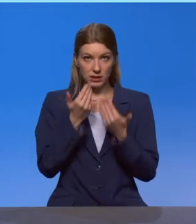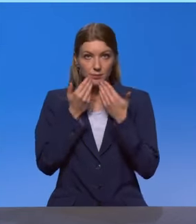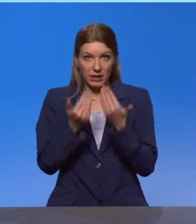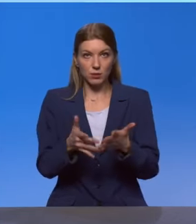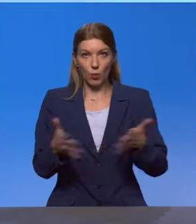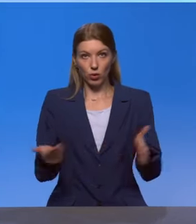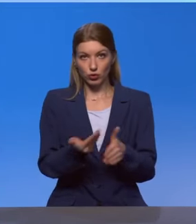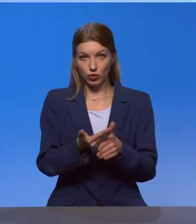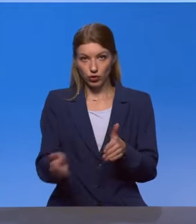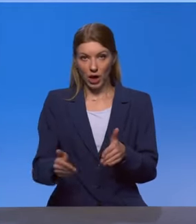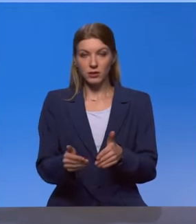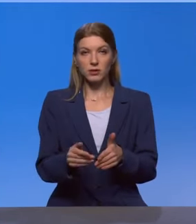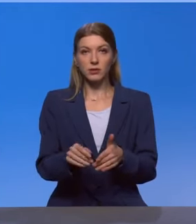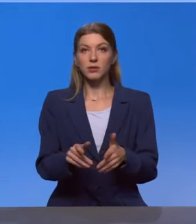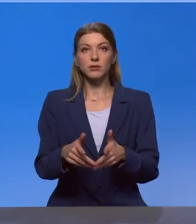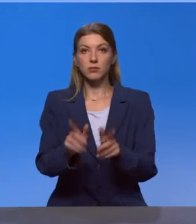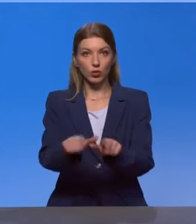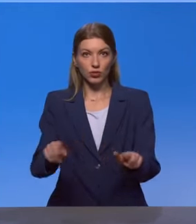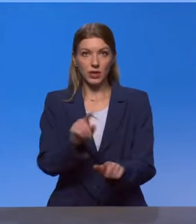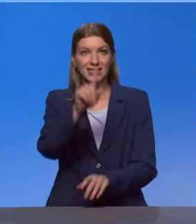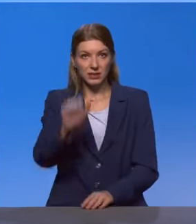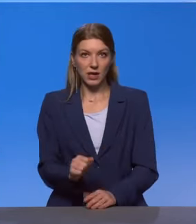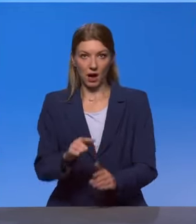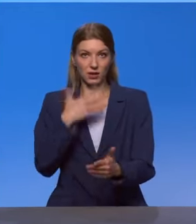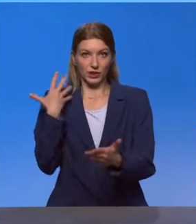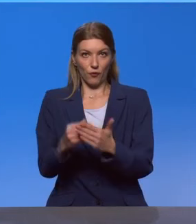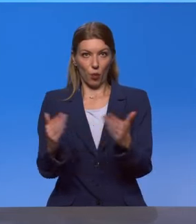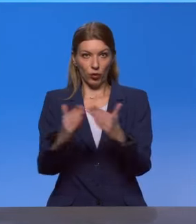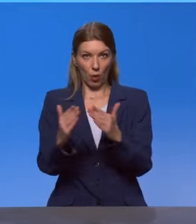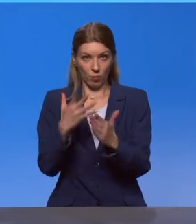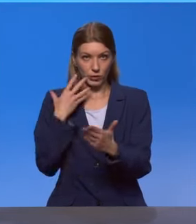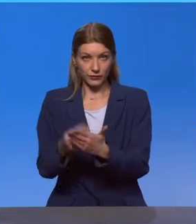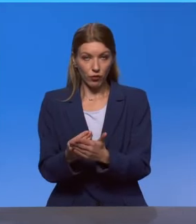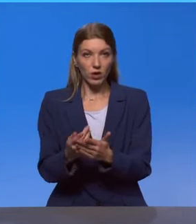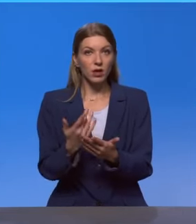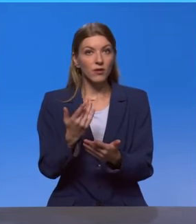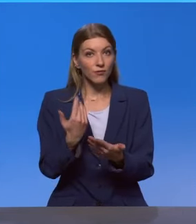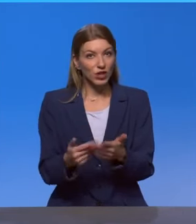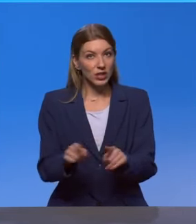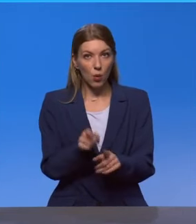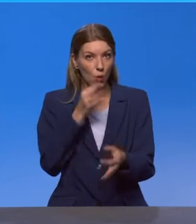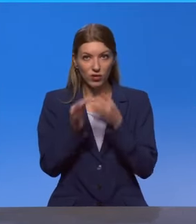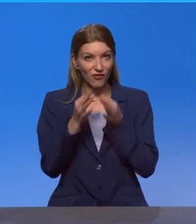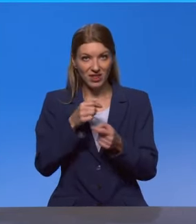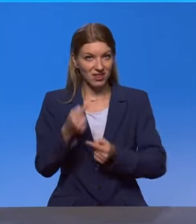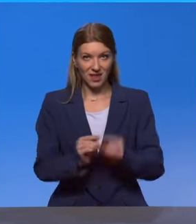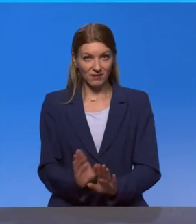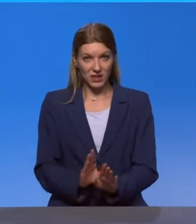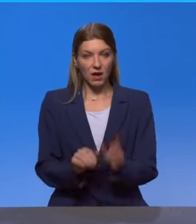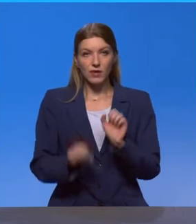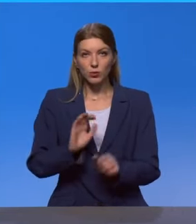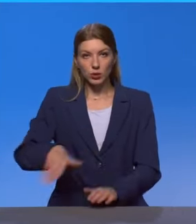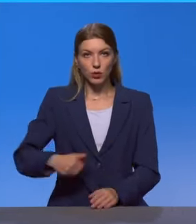большинство будет за частный дом, мне кажется, что так, вот, такой ответ мы бы получили не всегда. Угу. Возможно, после пандемии, когда